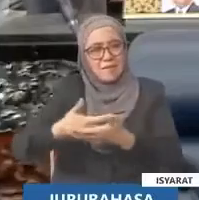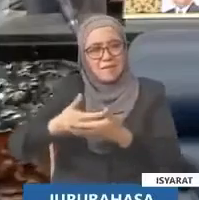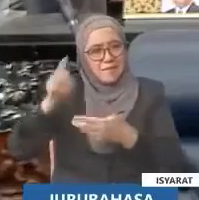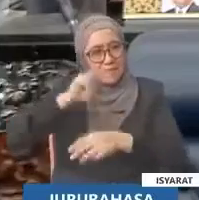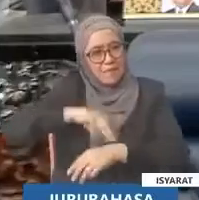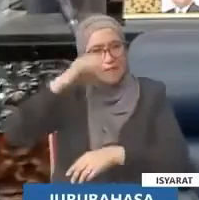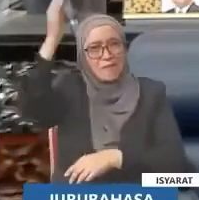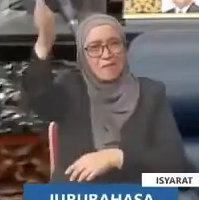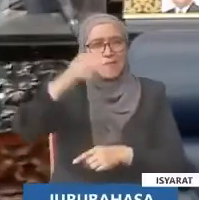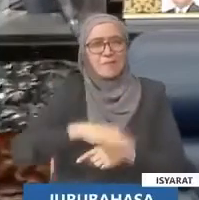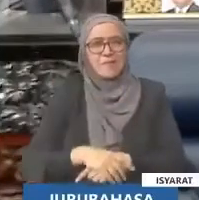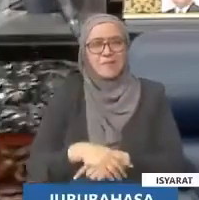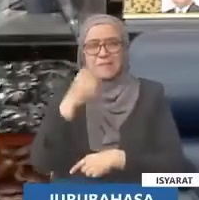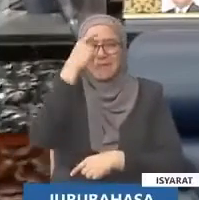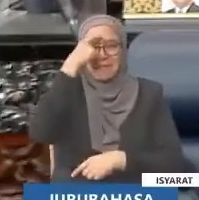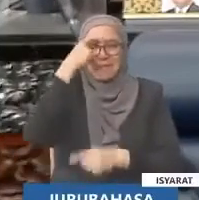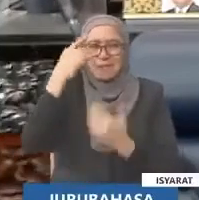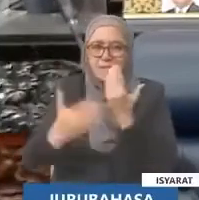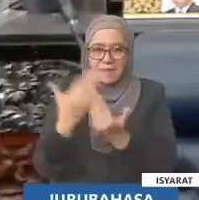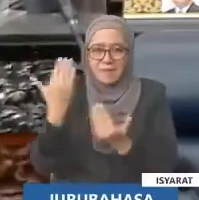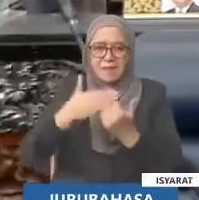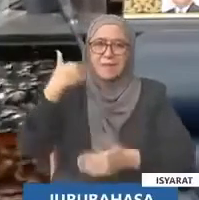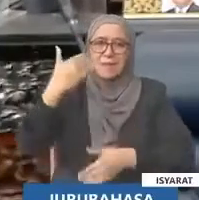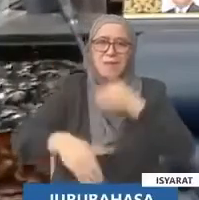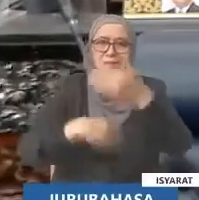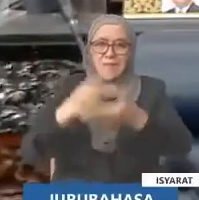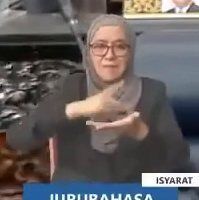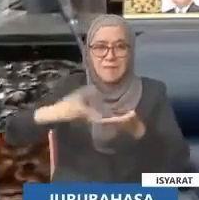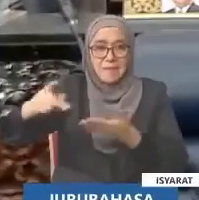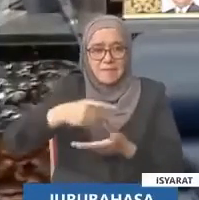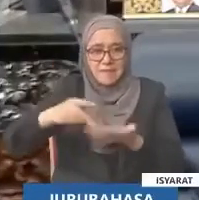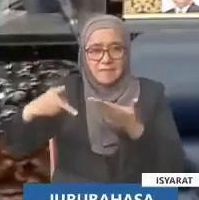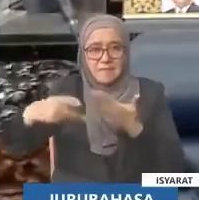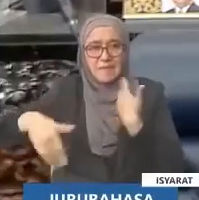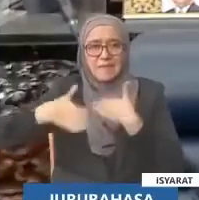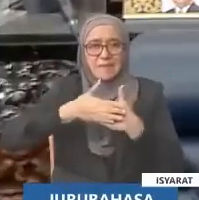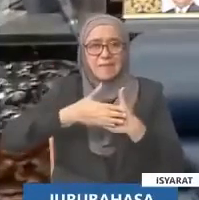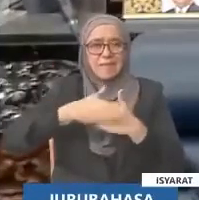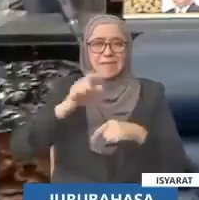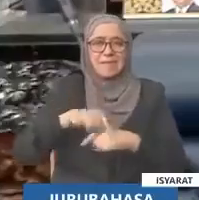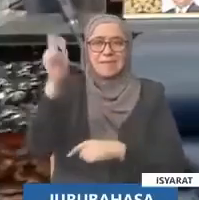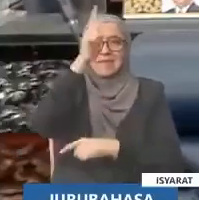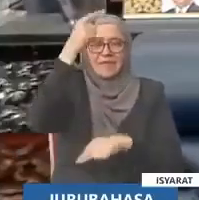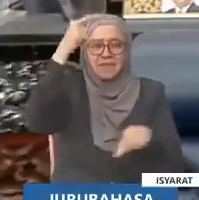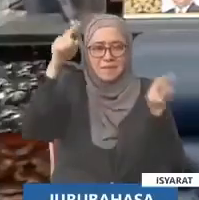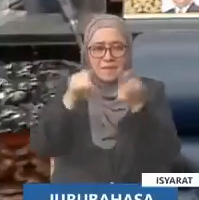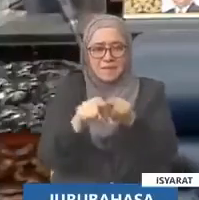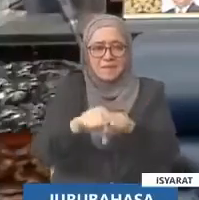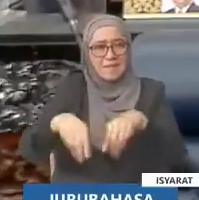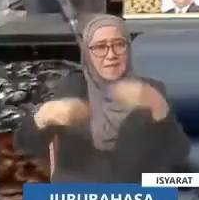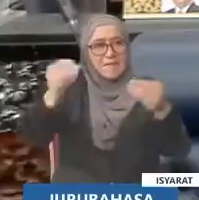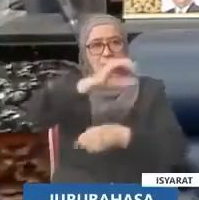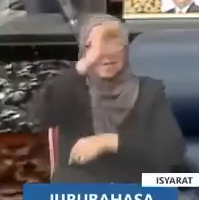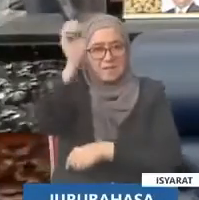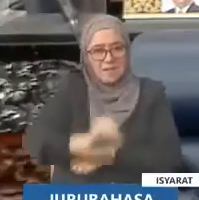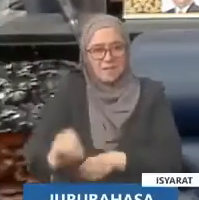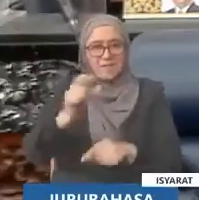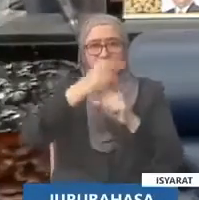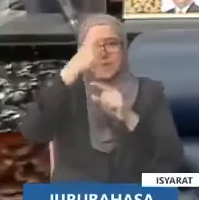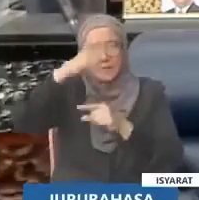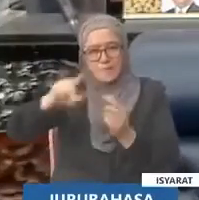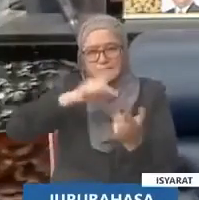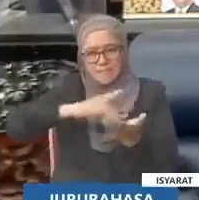dan memupuk sikap bertanggungjawab, kerajaan bersetuju memberikan diskaun bayaran balik pinjaman